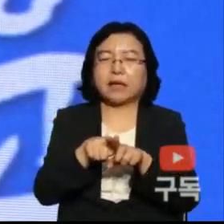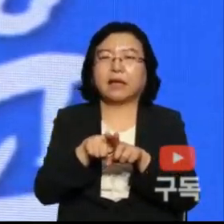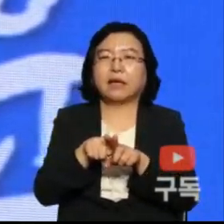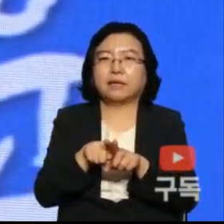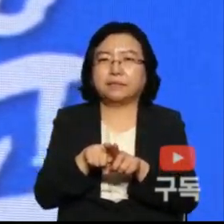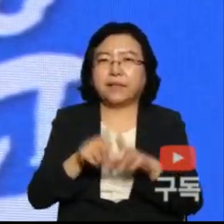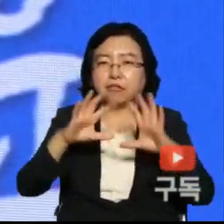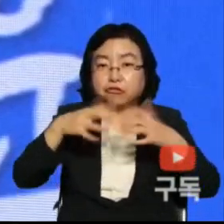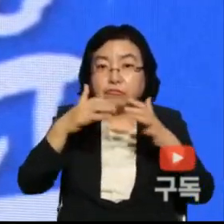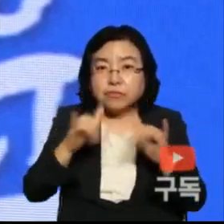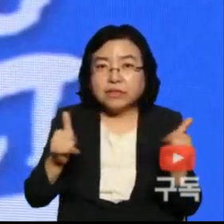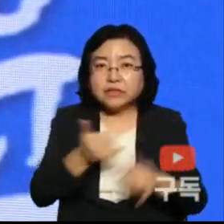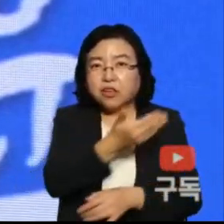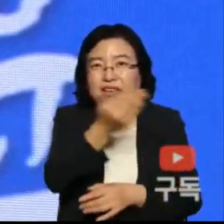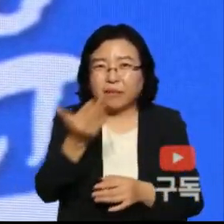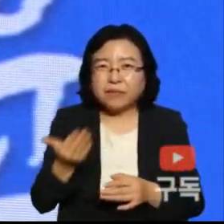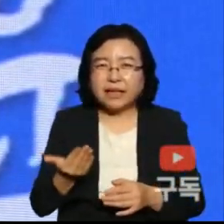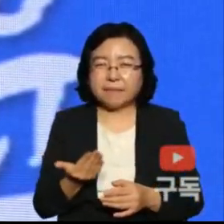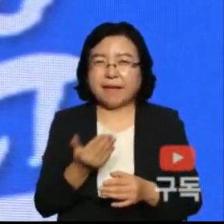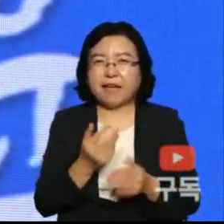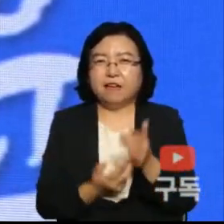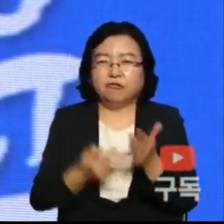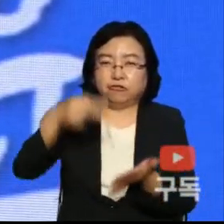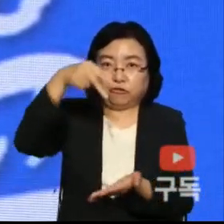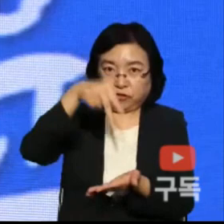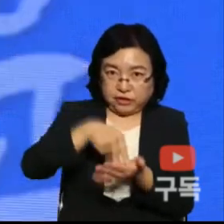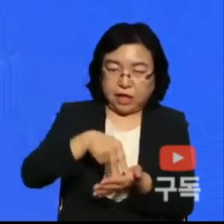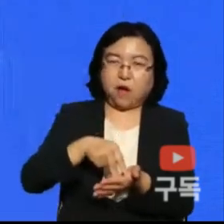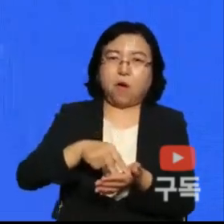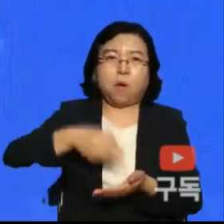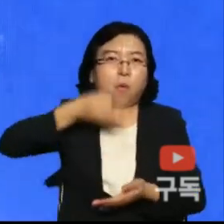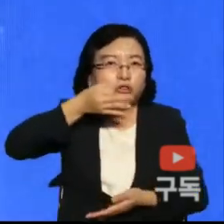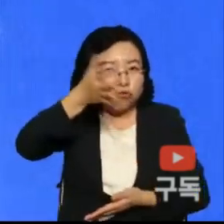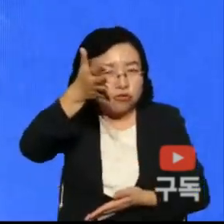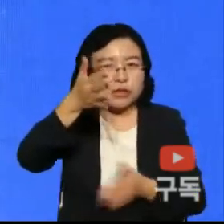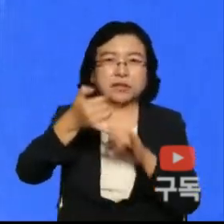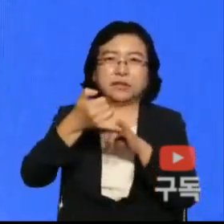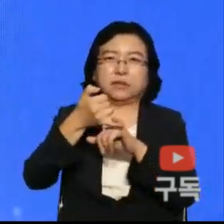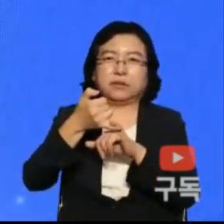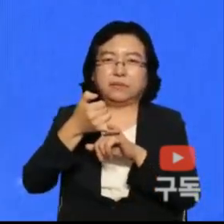국민 여러분 앞에 우뚝 세워 보이겠습니다 감사합니다아